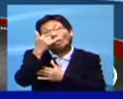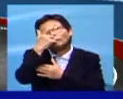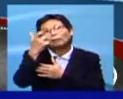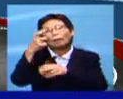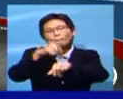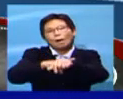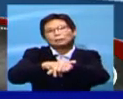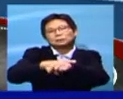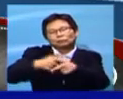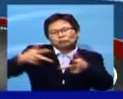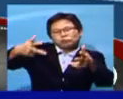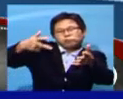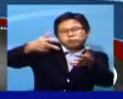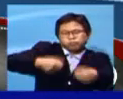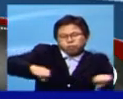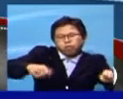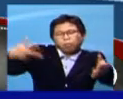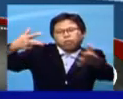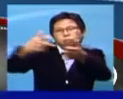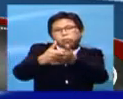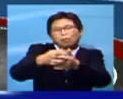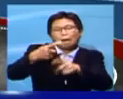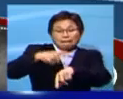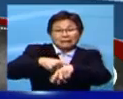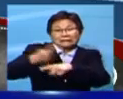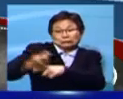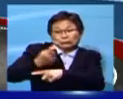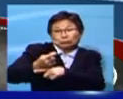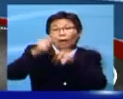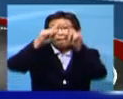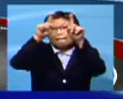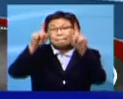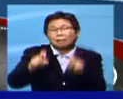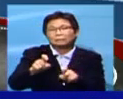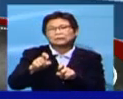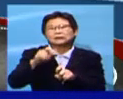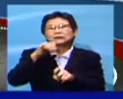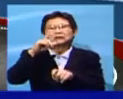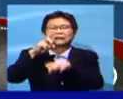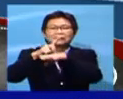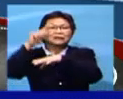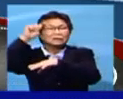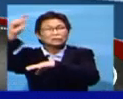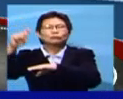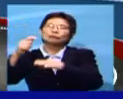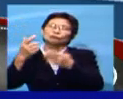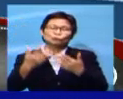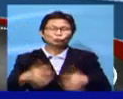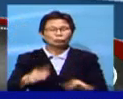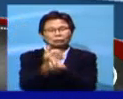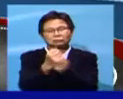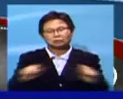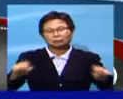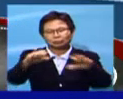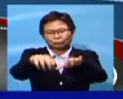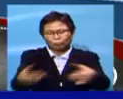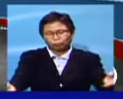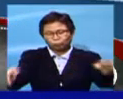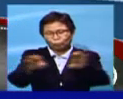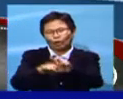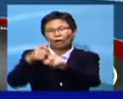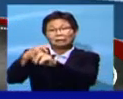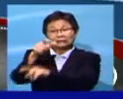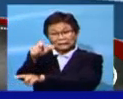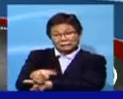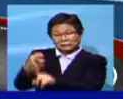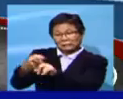ketika sesi ujian masa di Terengganu semalam selamat dikebumikan pelumba tkkr Racing Team yang berasal